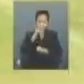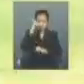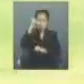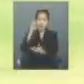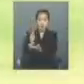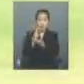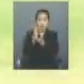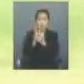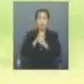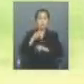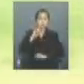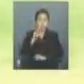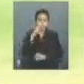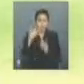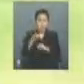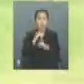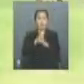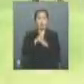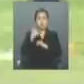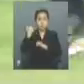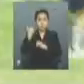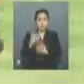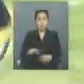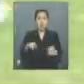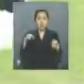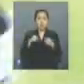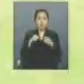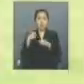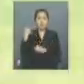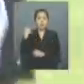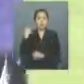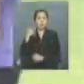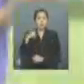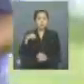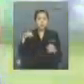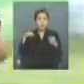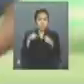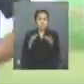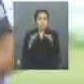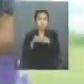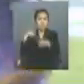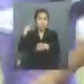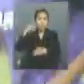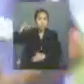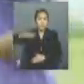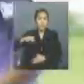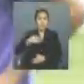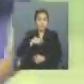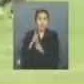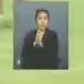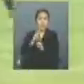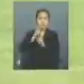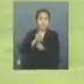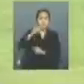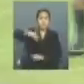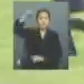าได้2สมัยติดต่อกันทำให้ธนีการแดงดาน้องสาวของธีรศิลป์ต้องการดำเนินตามรอยพี่ชายด้วยการหันมาเล่นฟุ